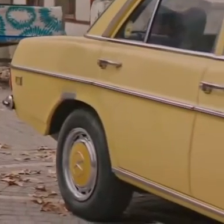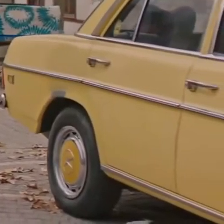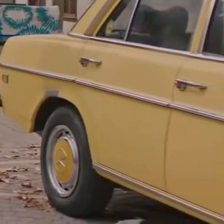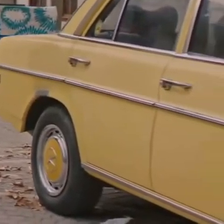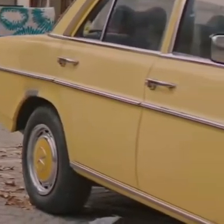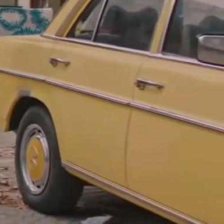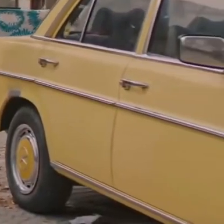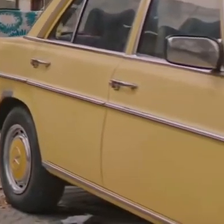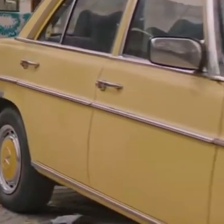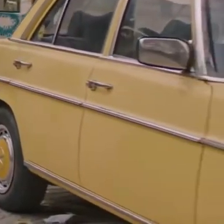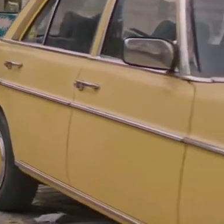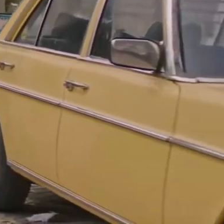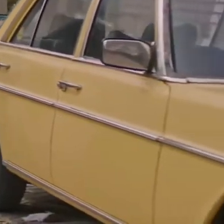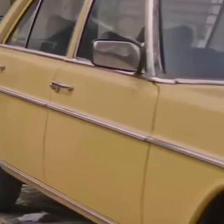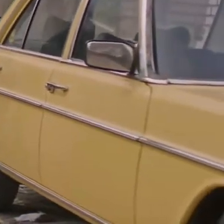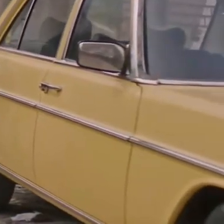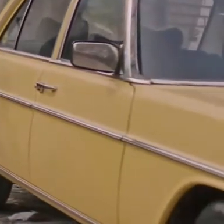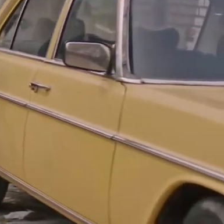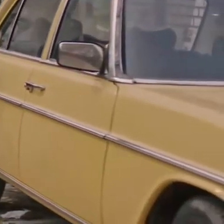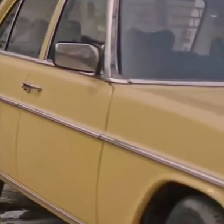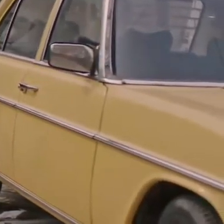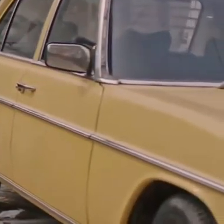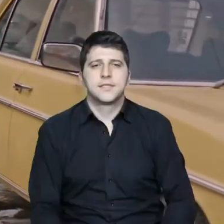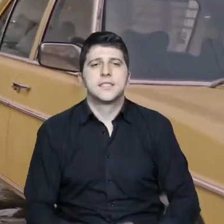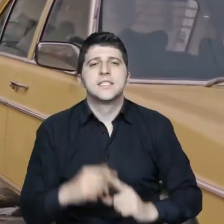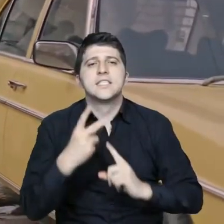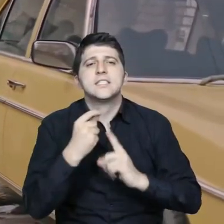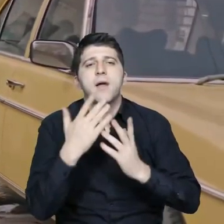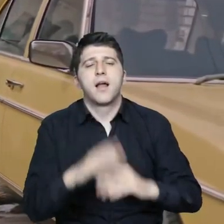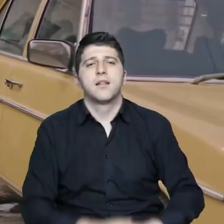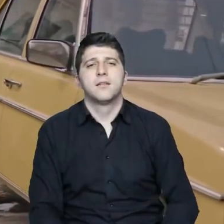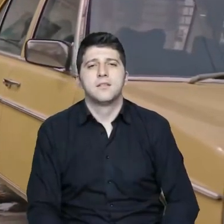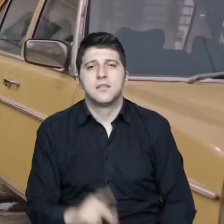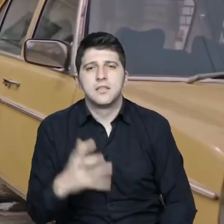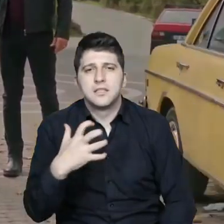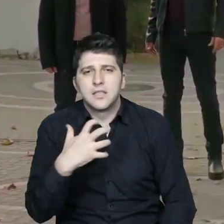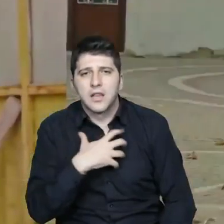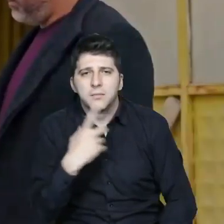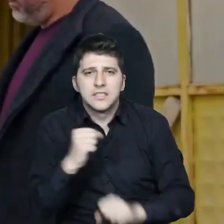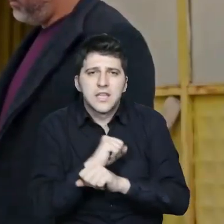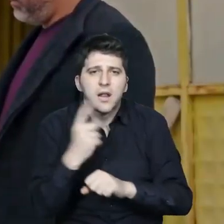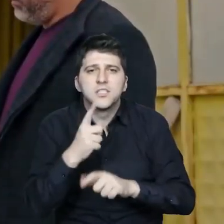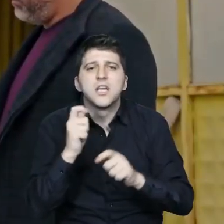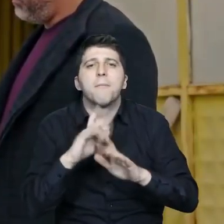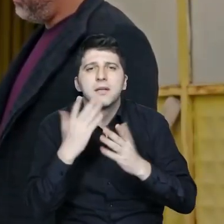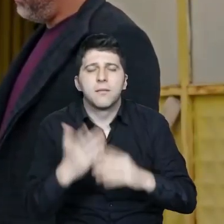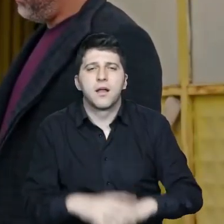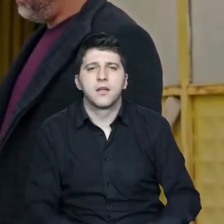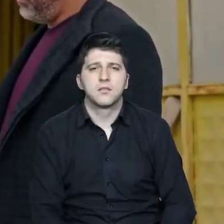İsmail ile Fatih kala kaldı. İsmail, kendine kötü bir şey yapmaz değil mi oğlum?